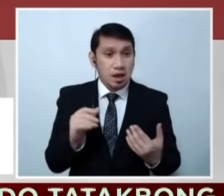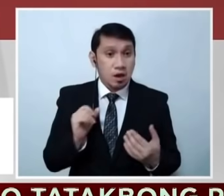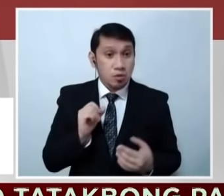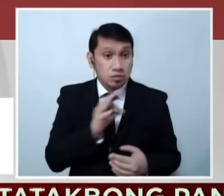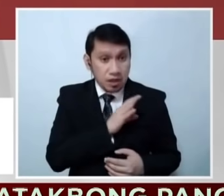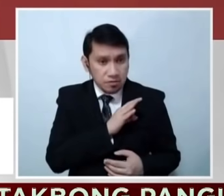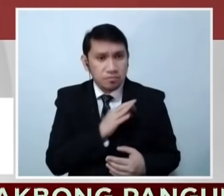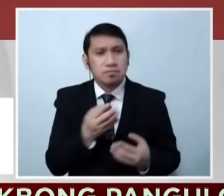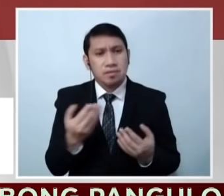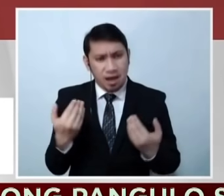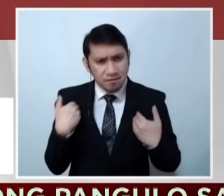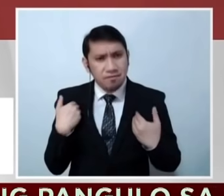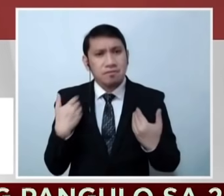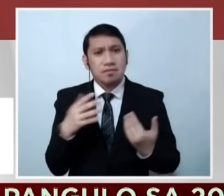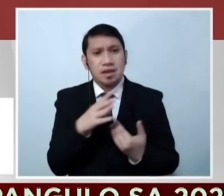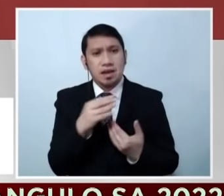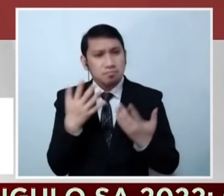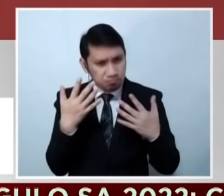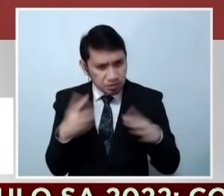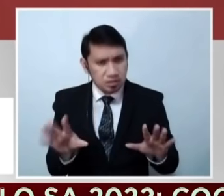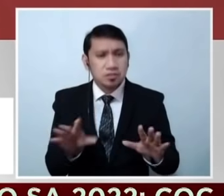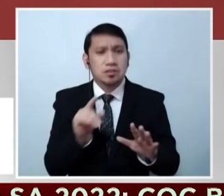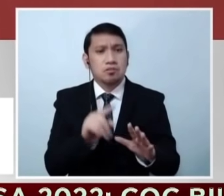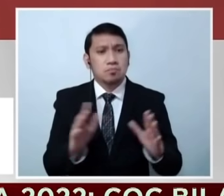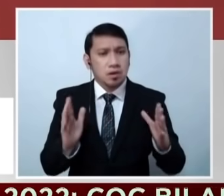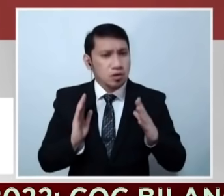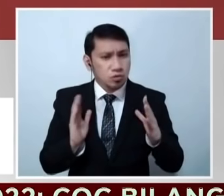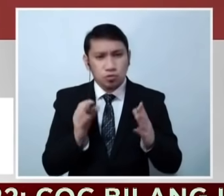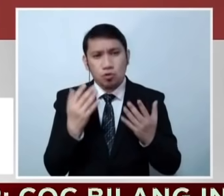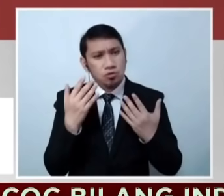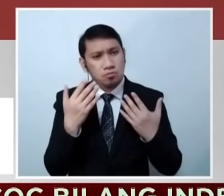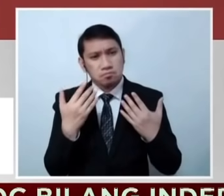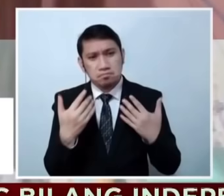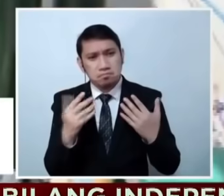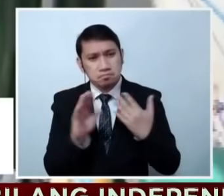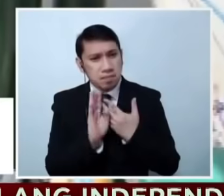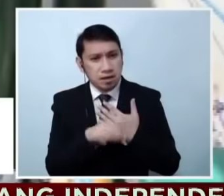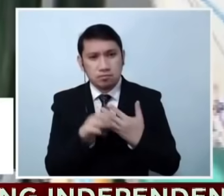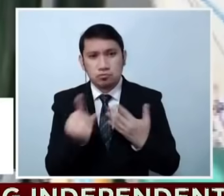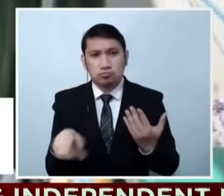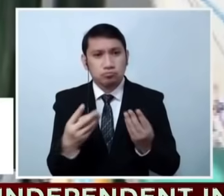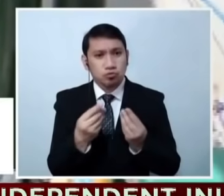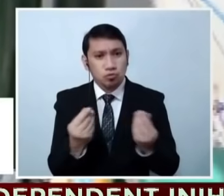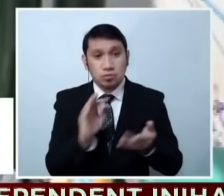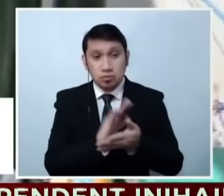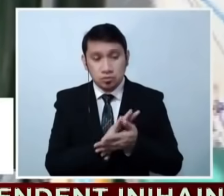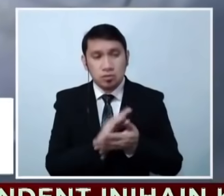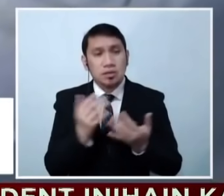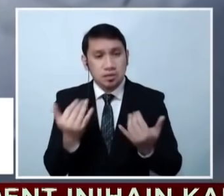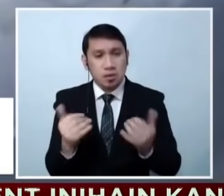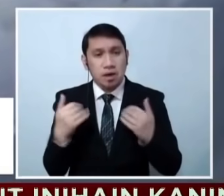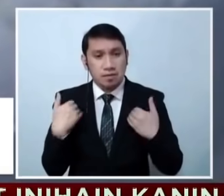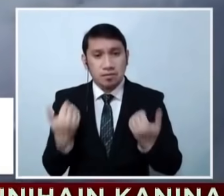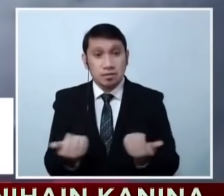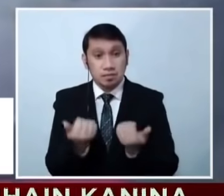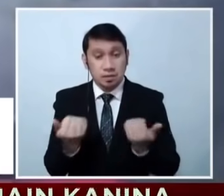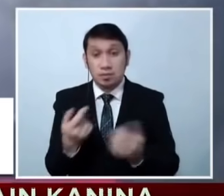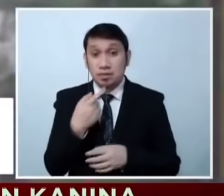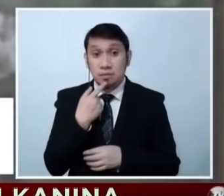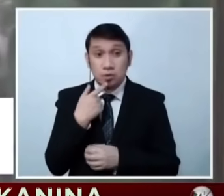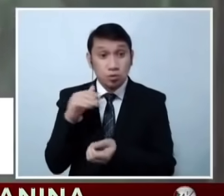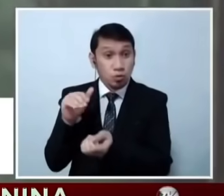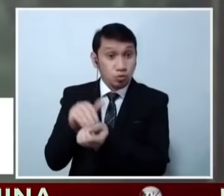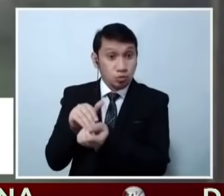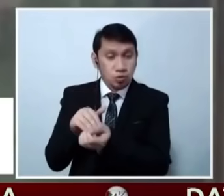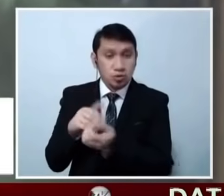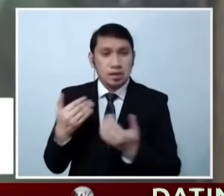nakabalik na dahil sa bakasyon o sa quarantine, medyo lumuwag ng konti. Dagdag ni Dr. De Grano, malaki pa rin ang problema